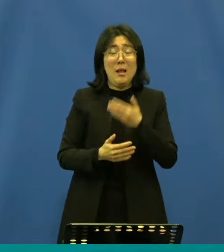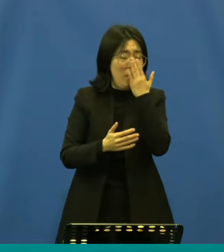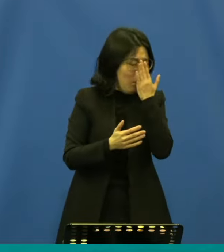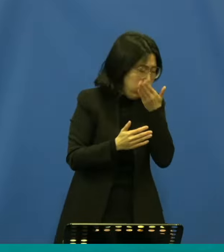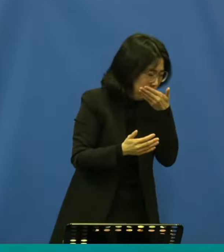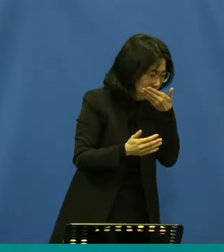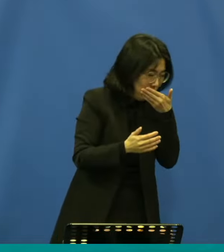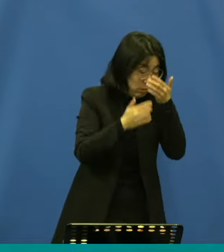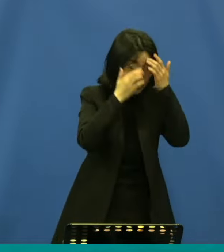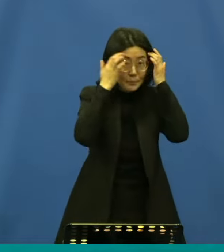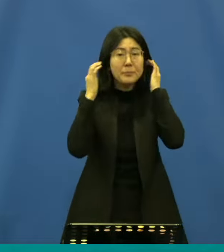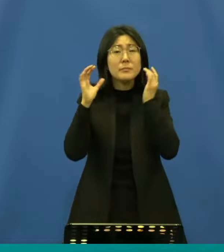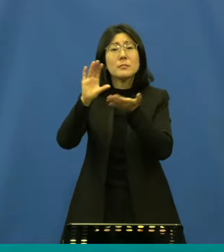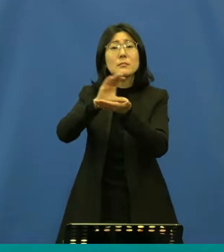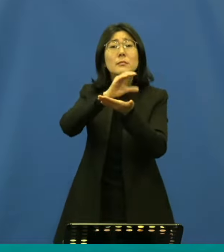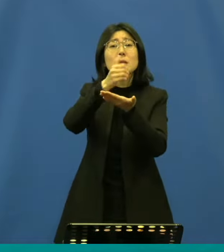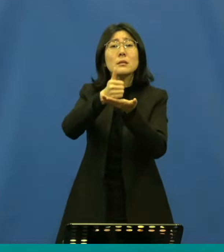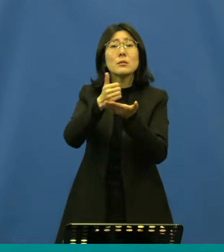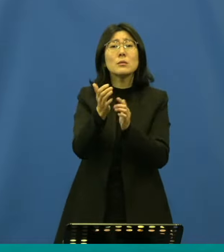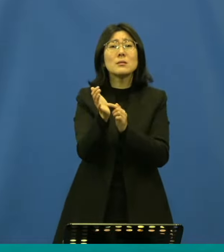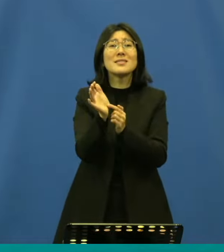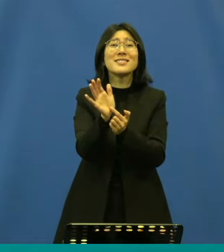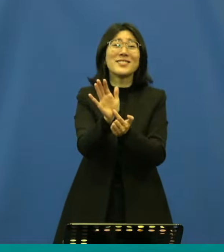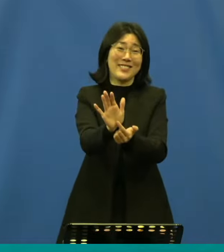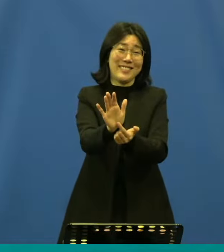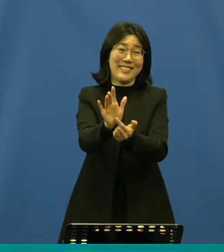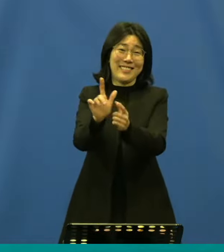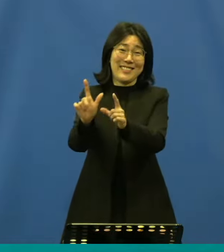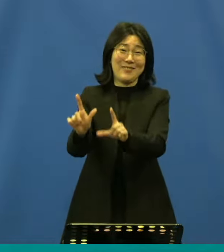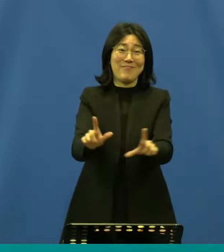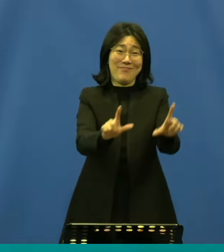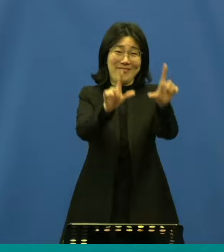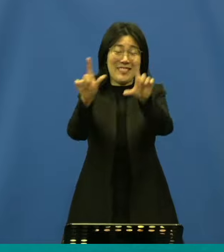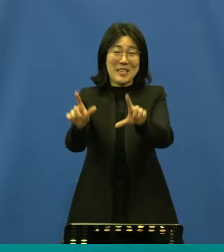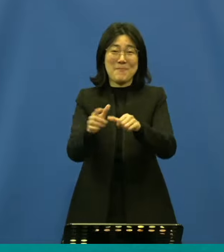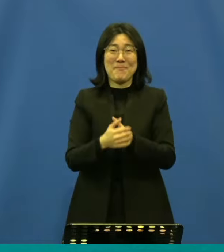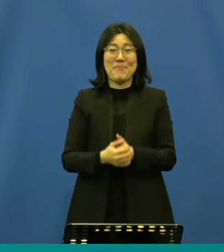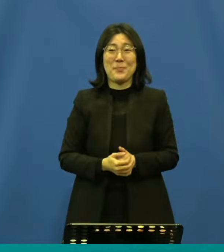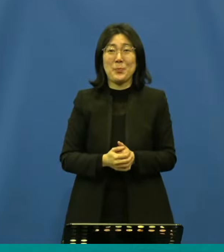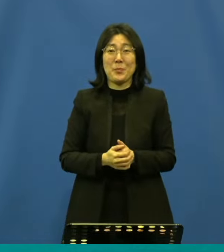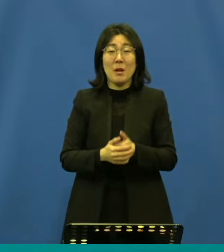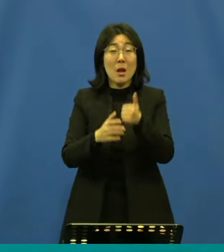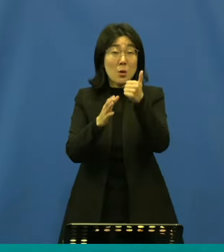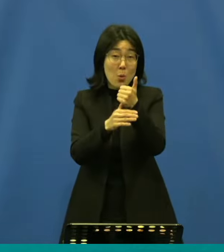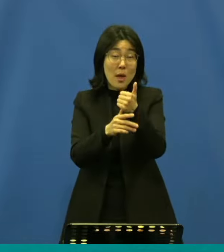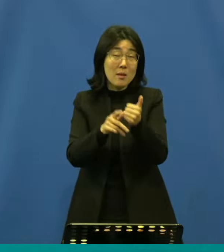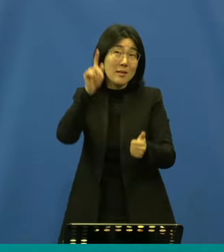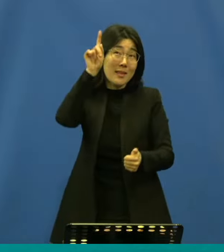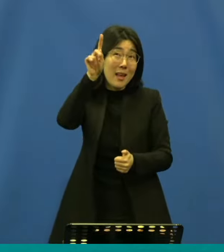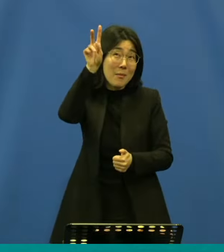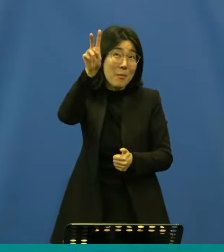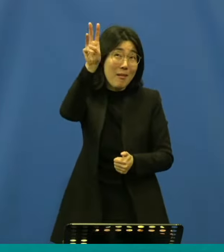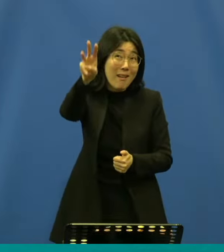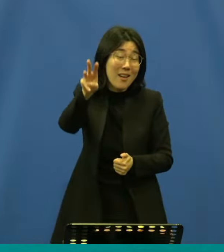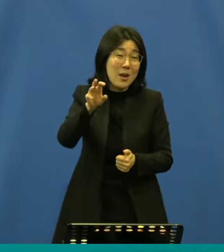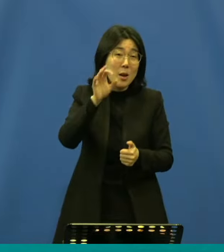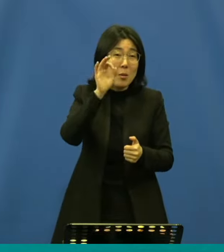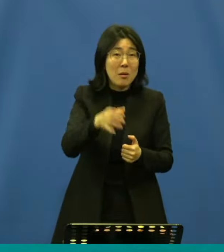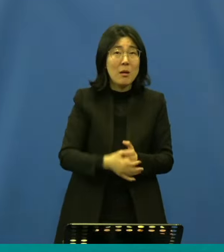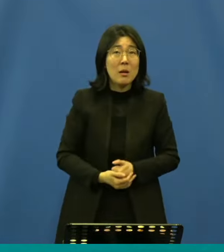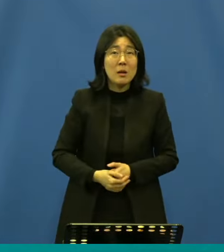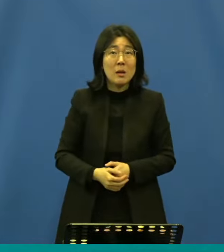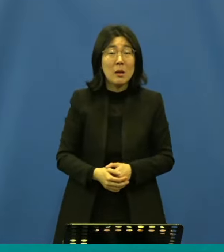거. 그러니까 요나는 계속 우리가 이제 내일도 보고 모레도 보겠지만